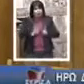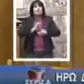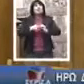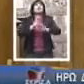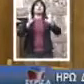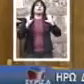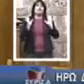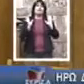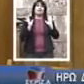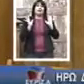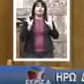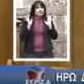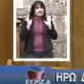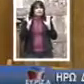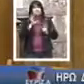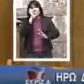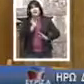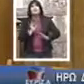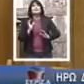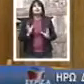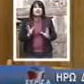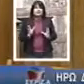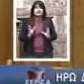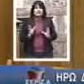και στην πράξη, στο διατάφτα. Κάνετε ό,τι περνά